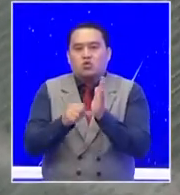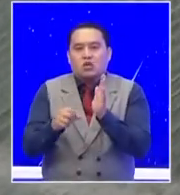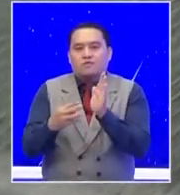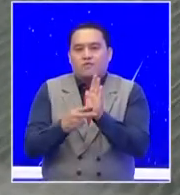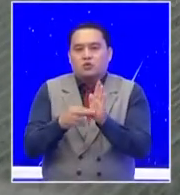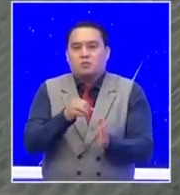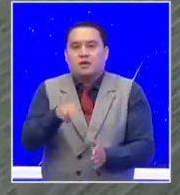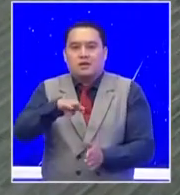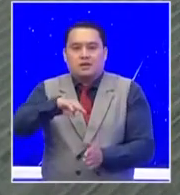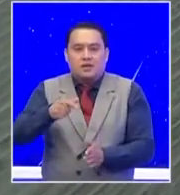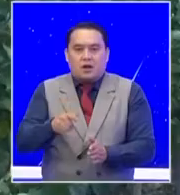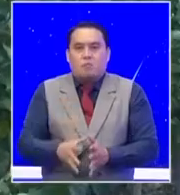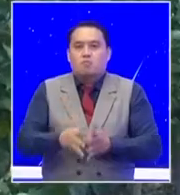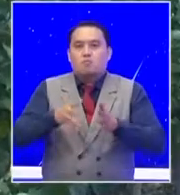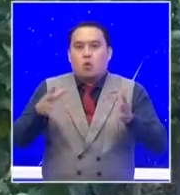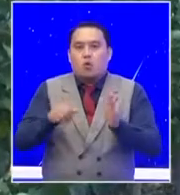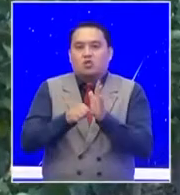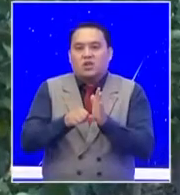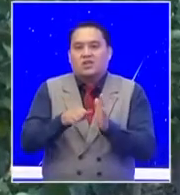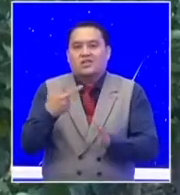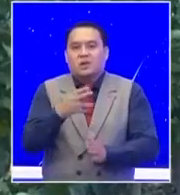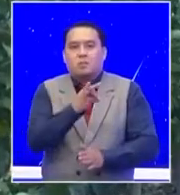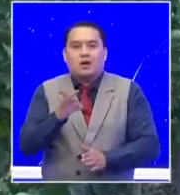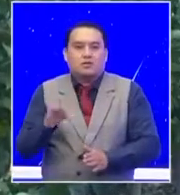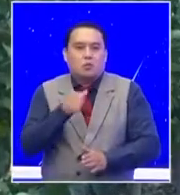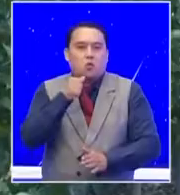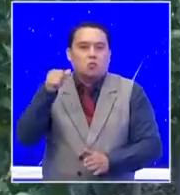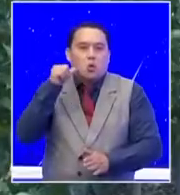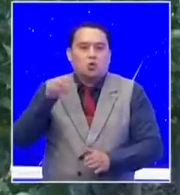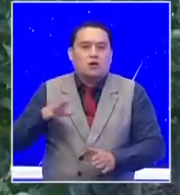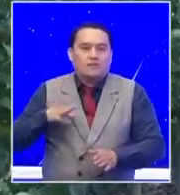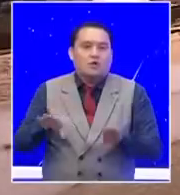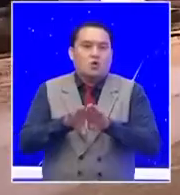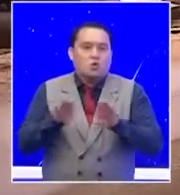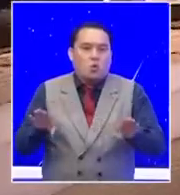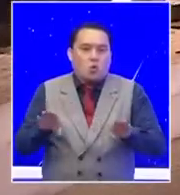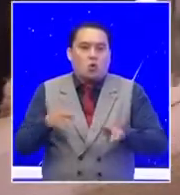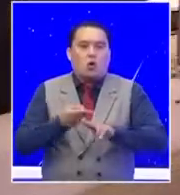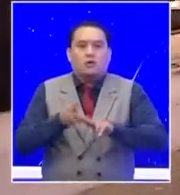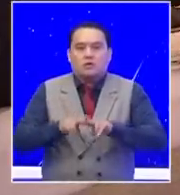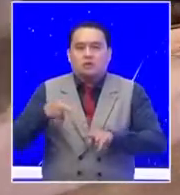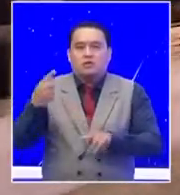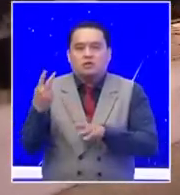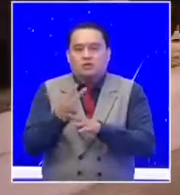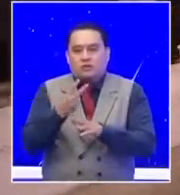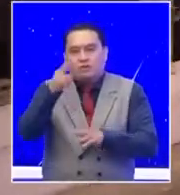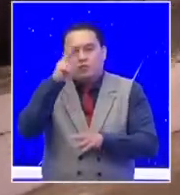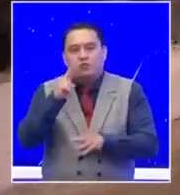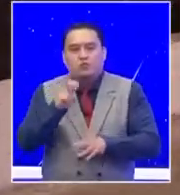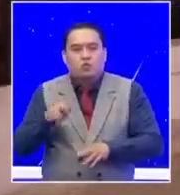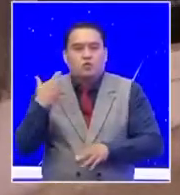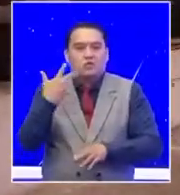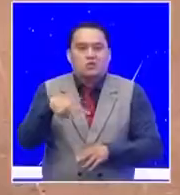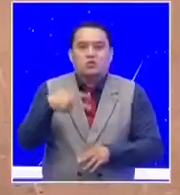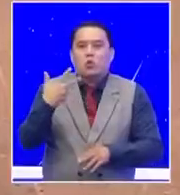миллиардов тенге, что больше на 6,3%, чем за аналогичный период прошлого года. Из